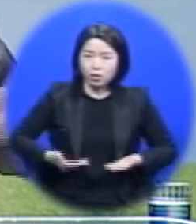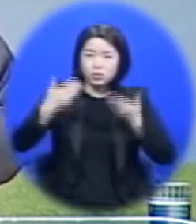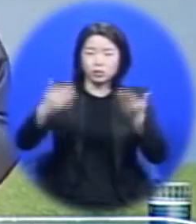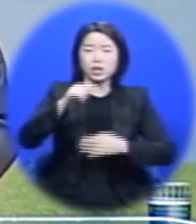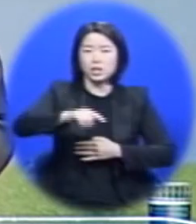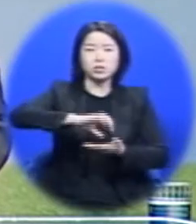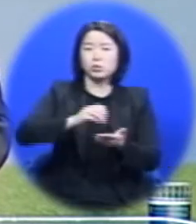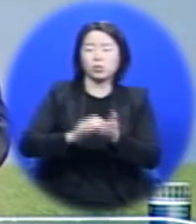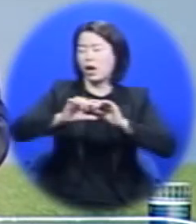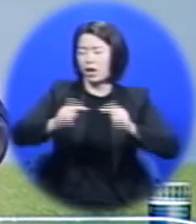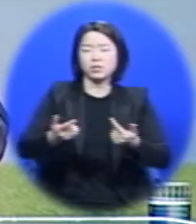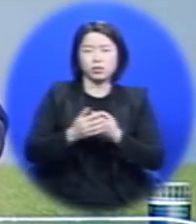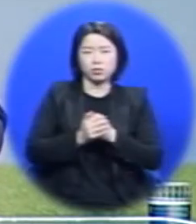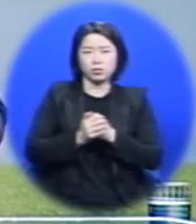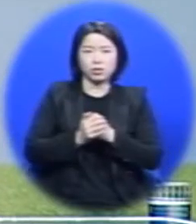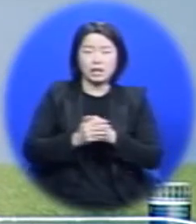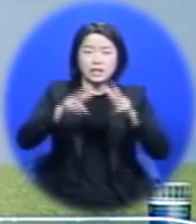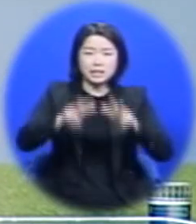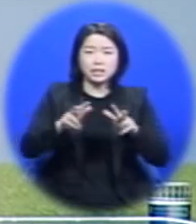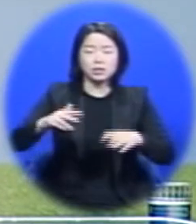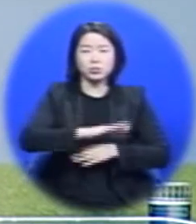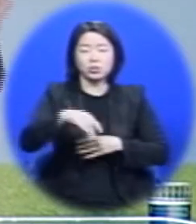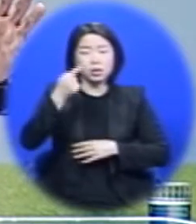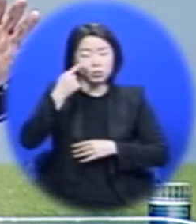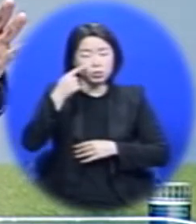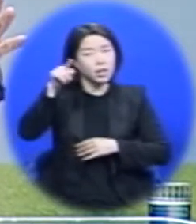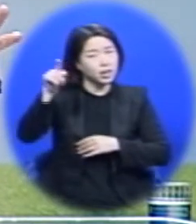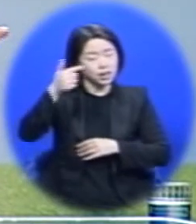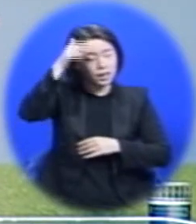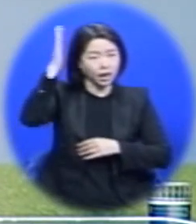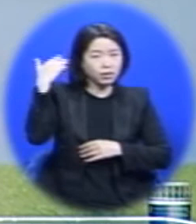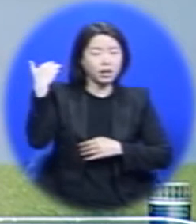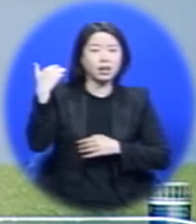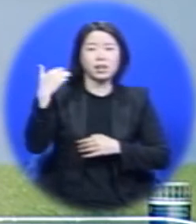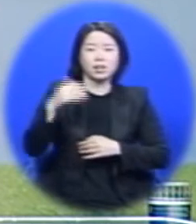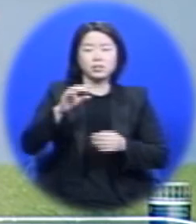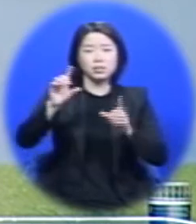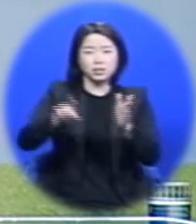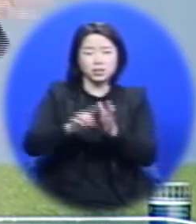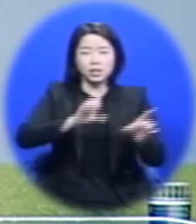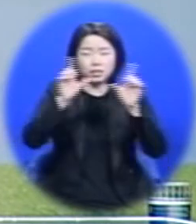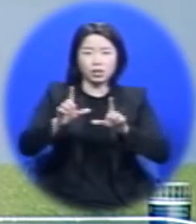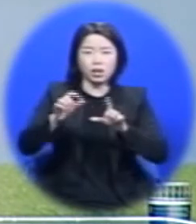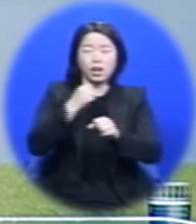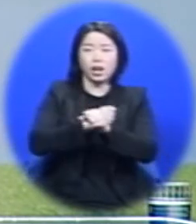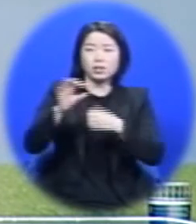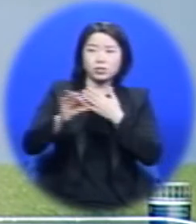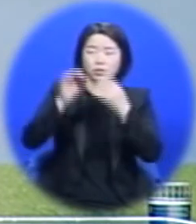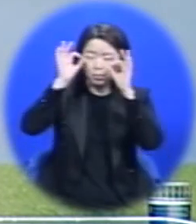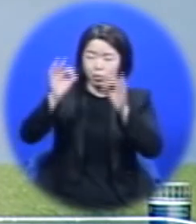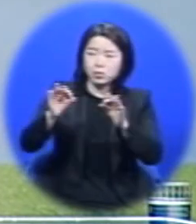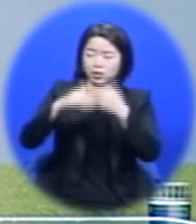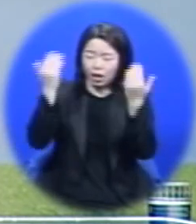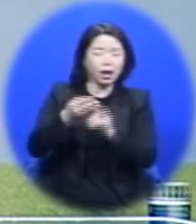이 정도 아니었어요. 지금 우리 눈으로 그때 당시에 신앙생활 하셨던 분들 보면 다 미쳤어요. 다 미쳤어요.